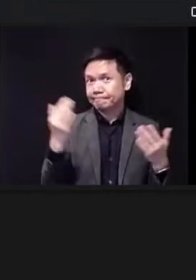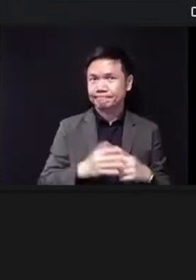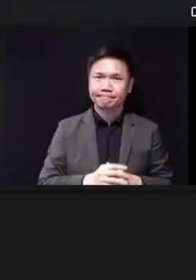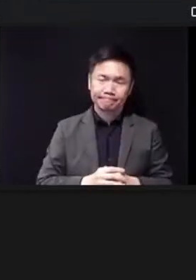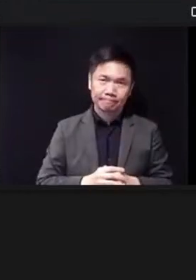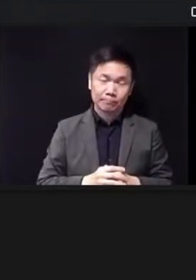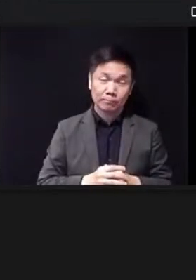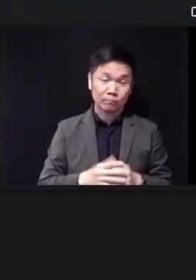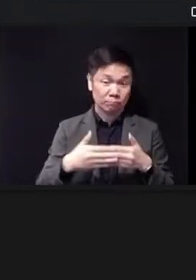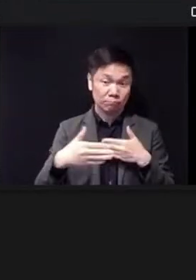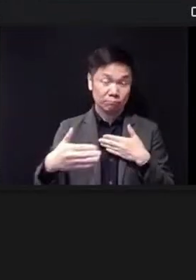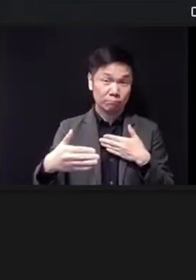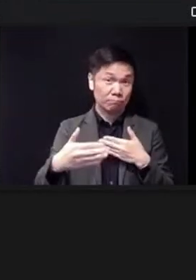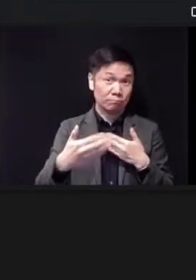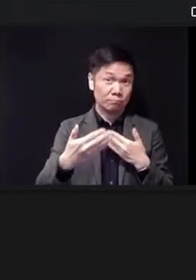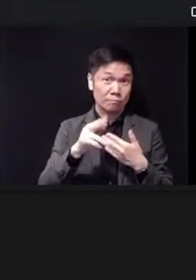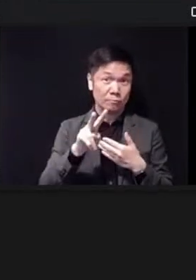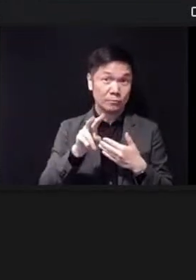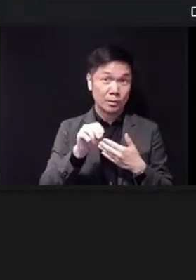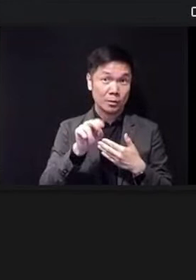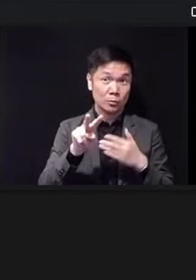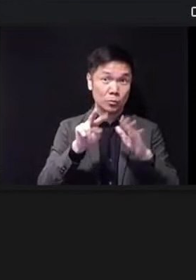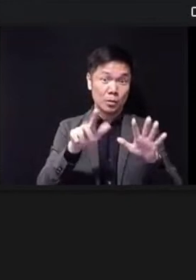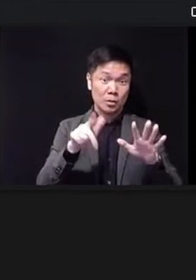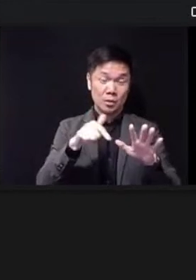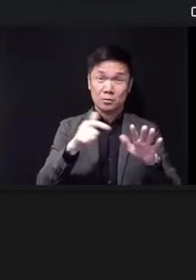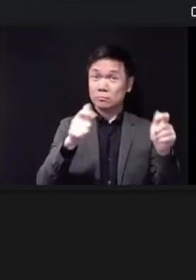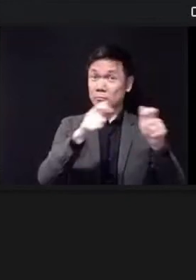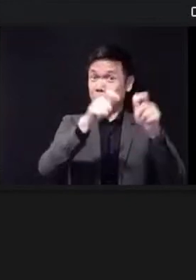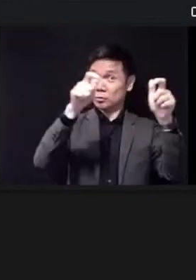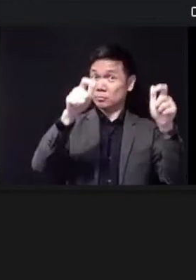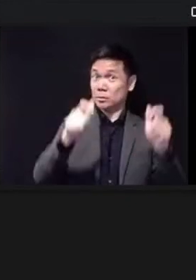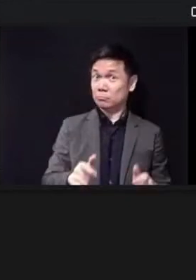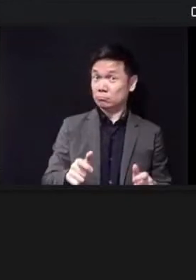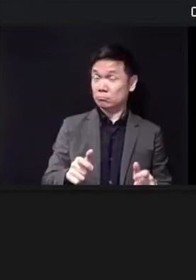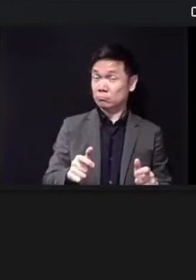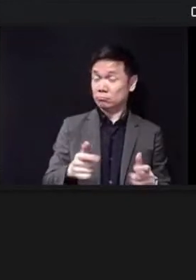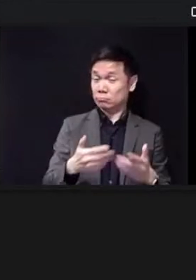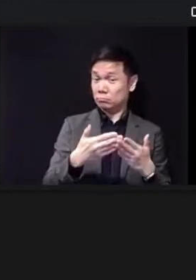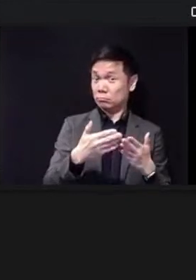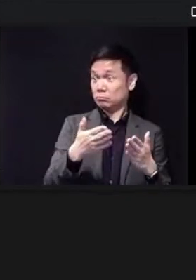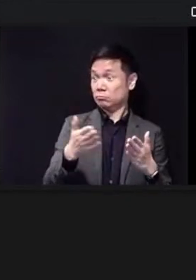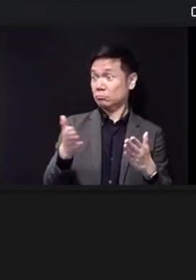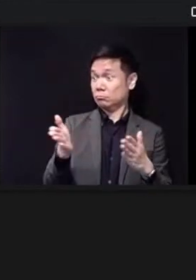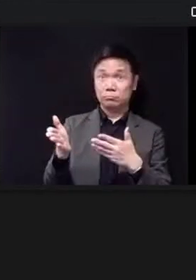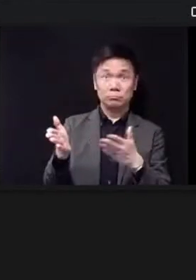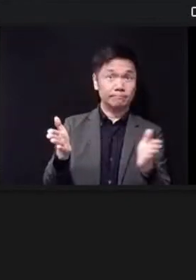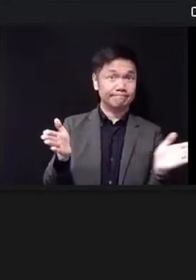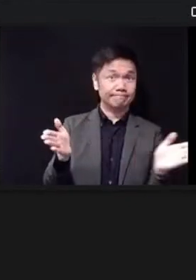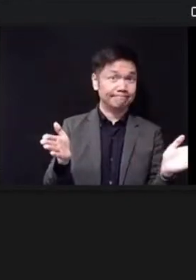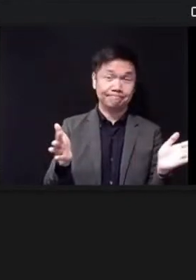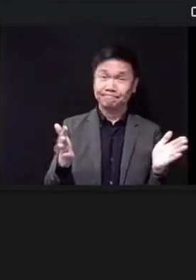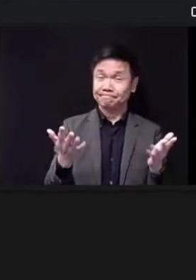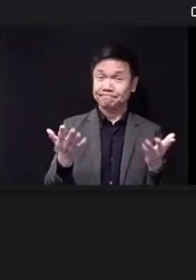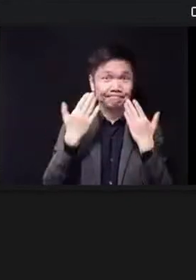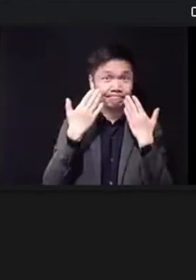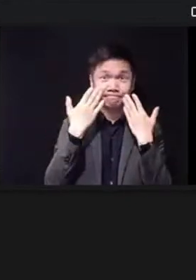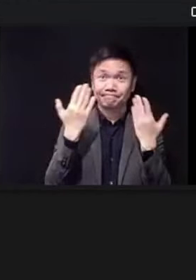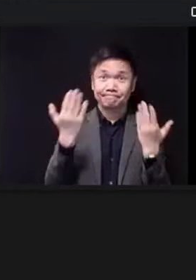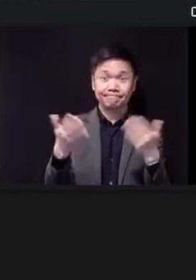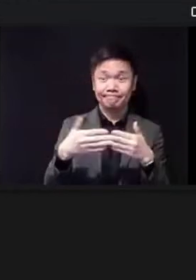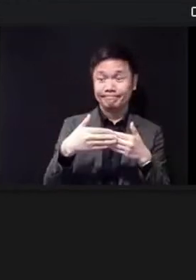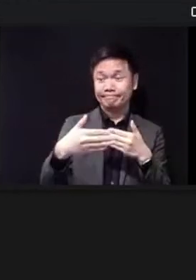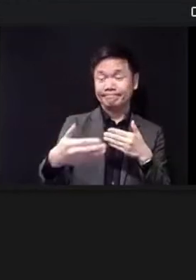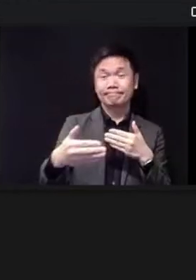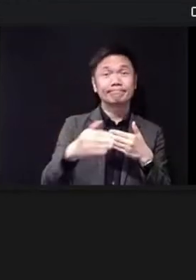ничего другого, как представителю российской делегации, как предложить после цифры 2028 поставить точку